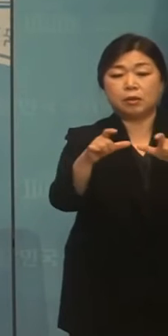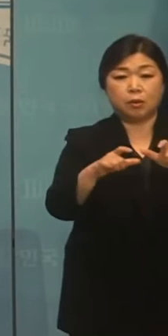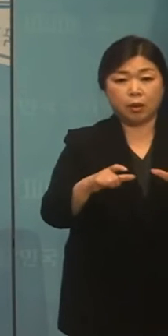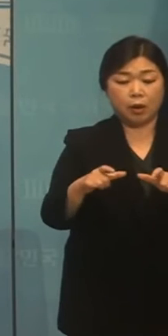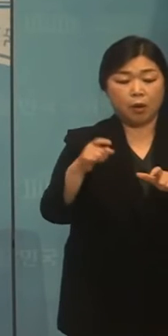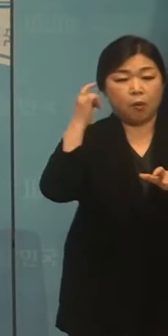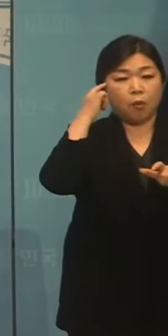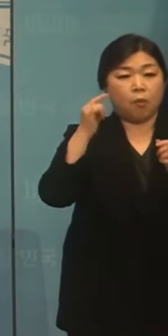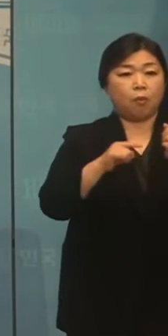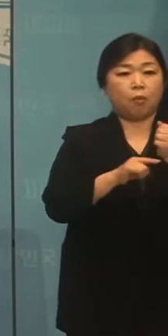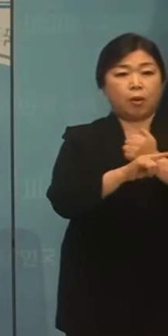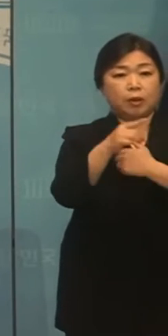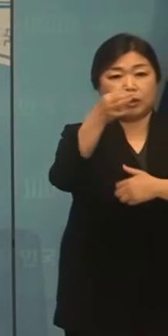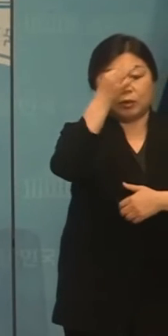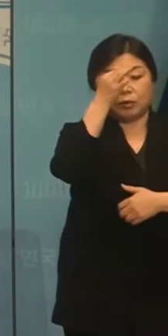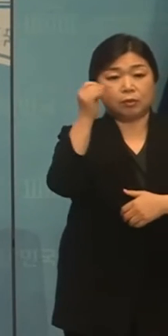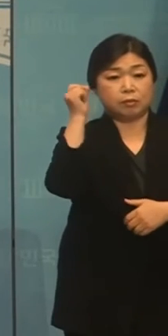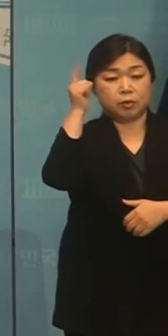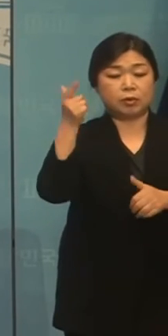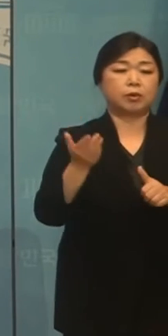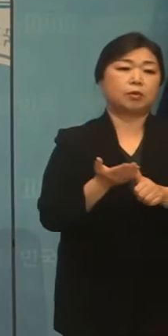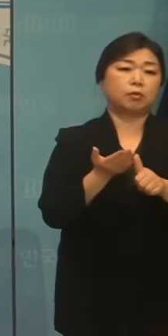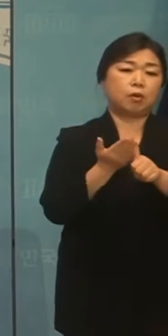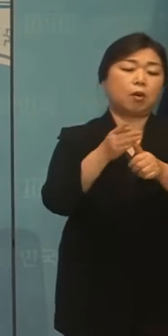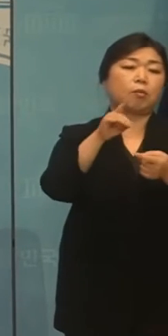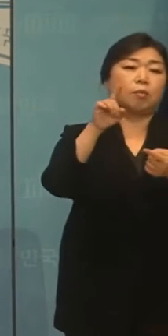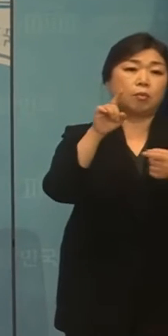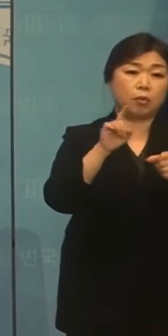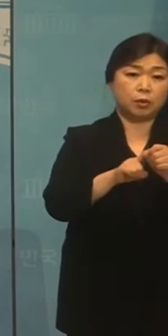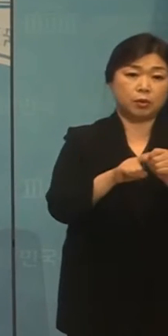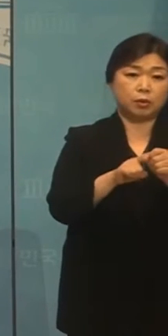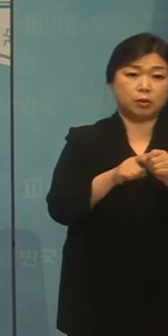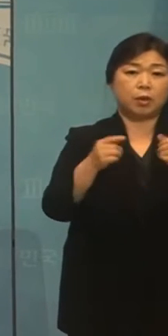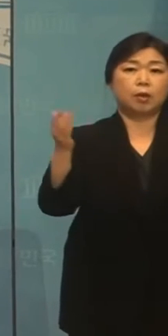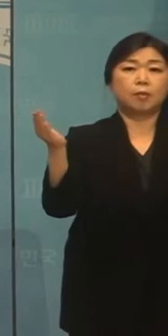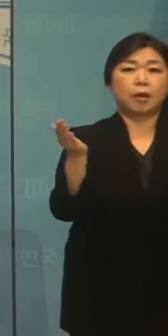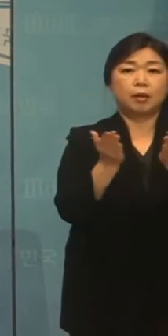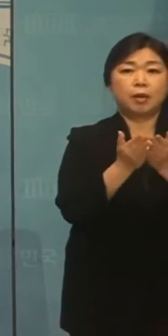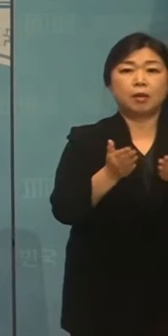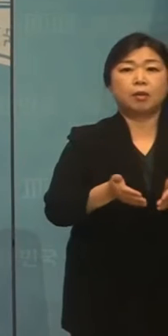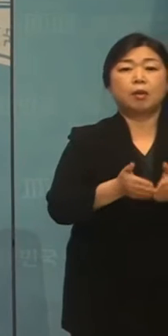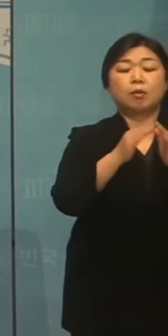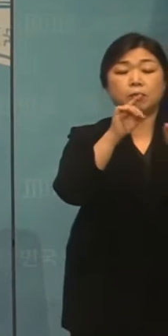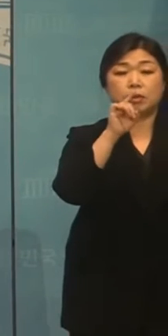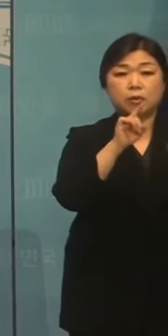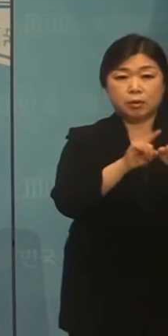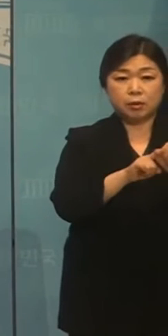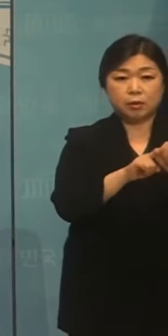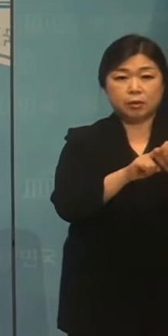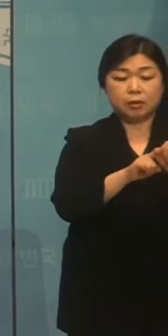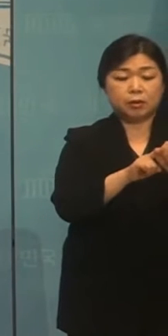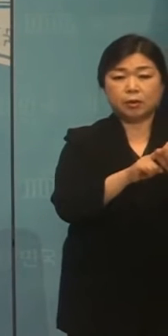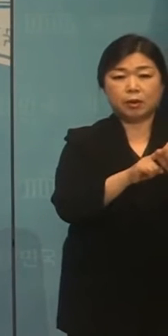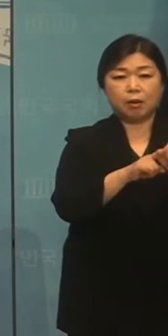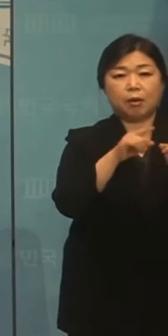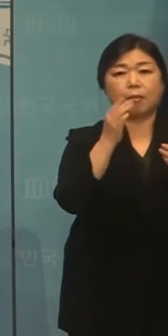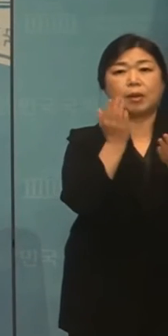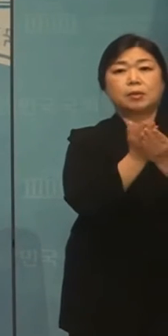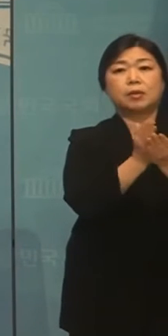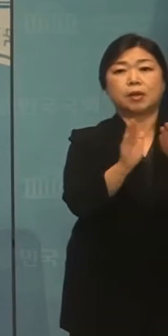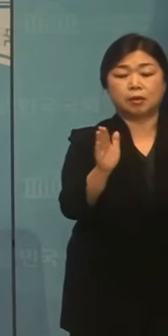인재를 육성한다는 영재학교의 설립 시기를